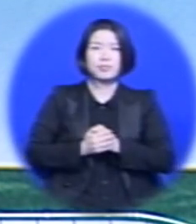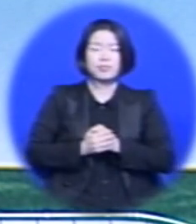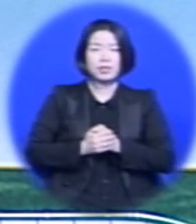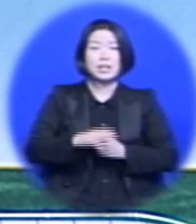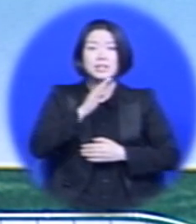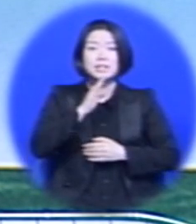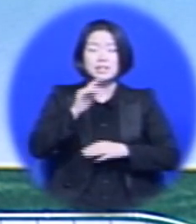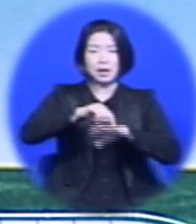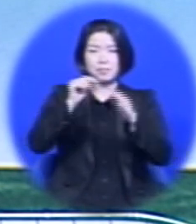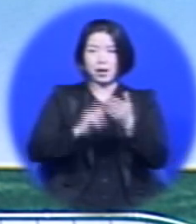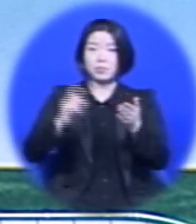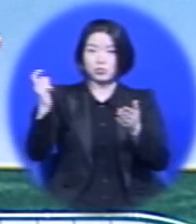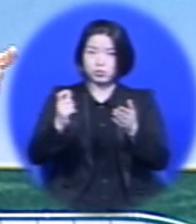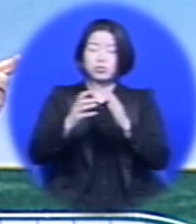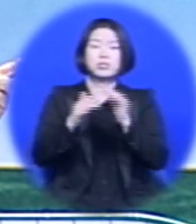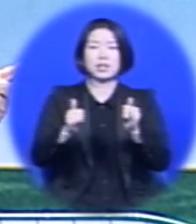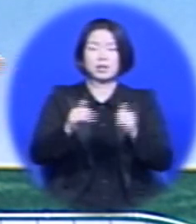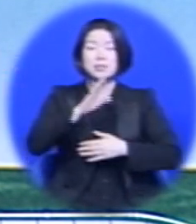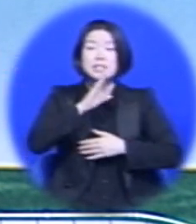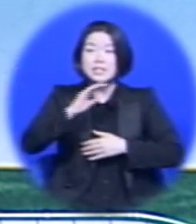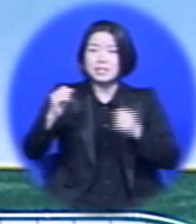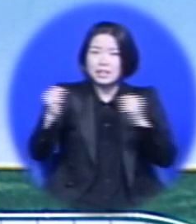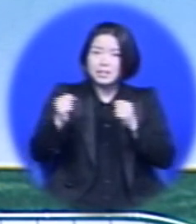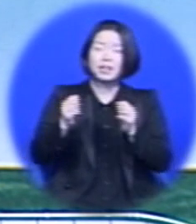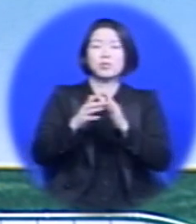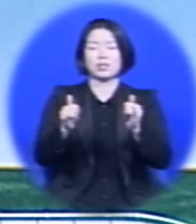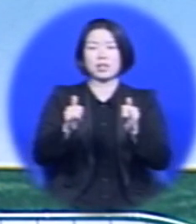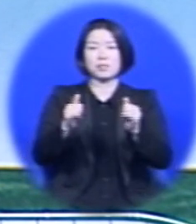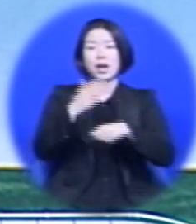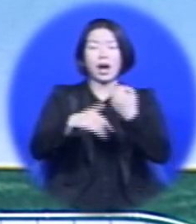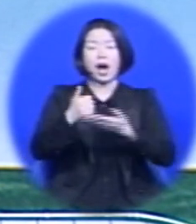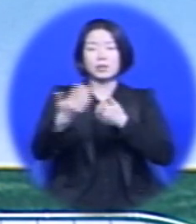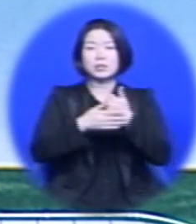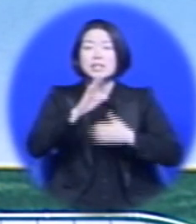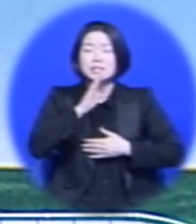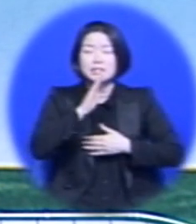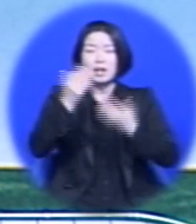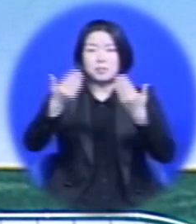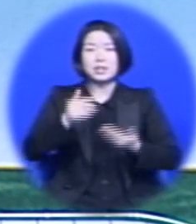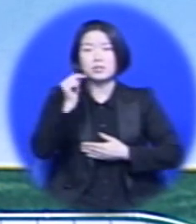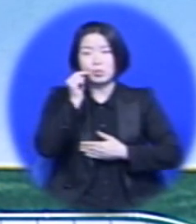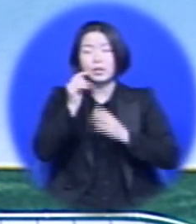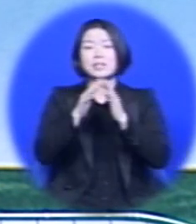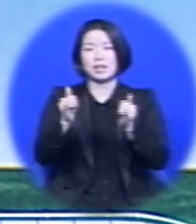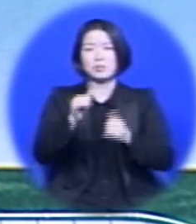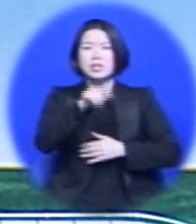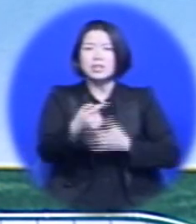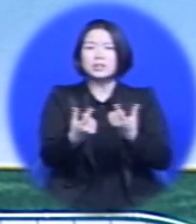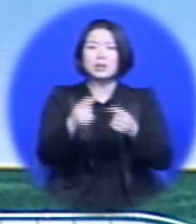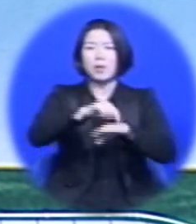진짜 마음이 굳어진 사람 정말 냉랭한 사람 하나님의 은혜를 진짜 못 받는 사람은 그런 마음 자체가 들지 않기